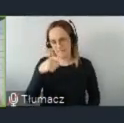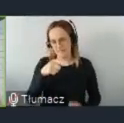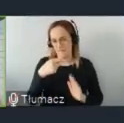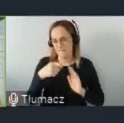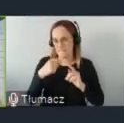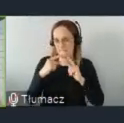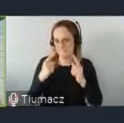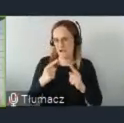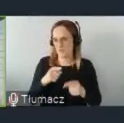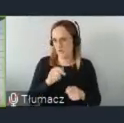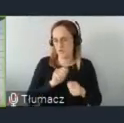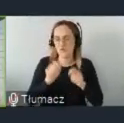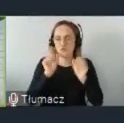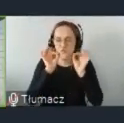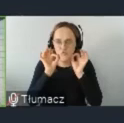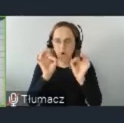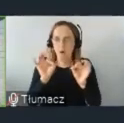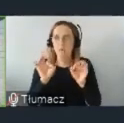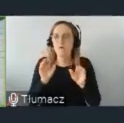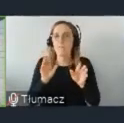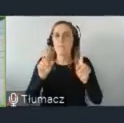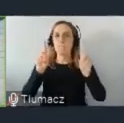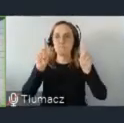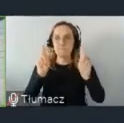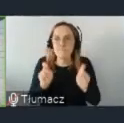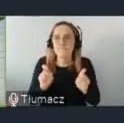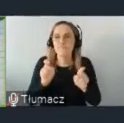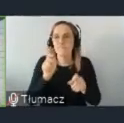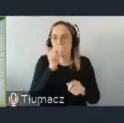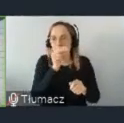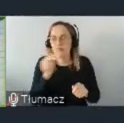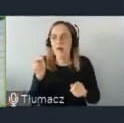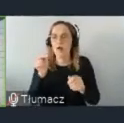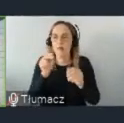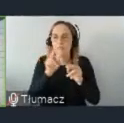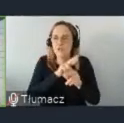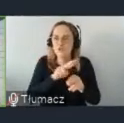jest naprawdę dobra na wprowadzenie do tematu wirtualnej rzeczywistości.